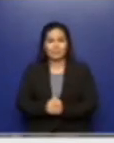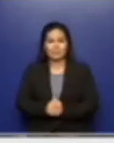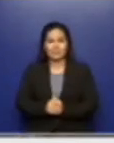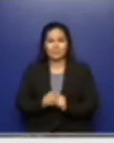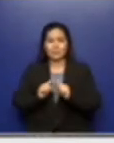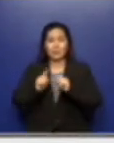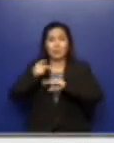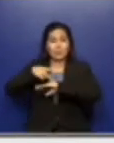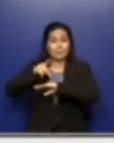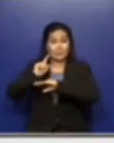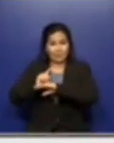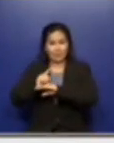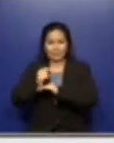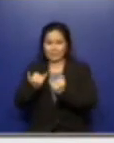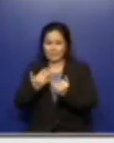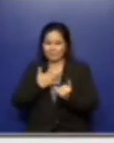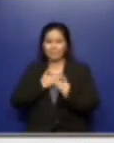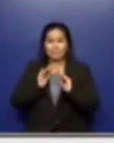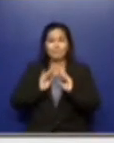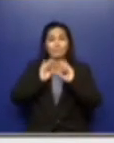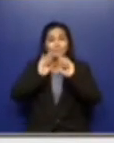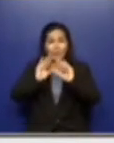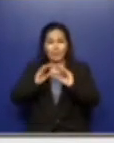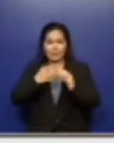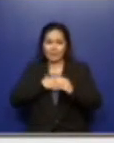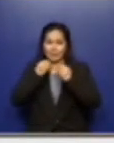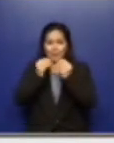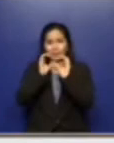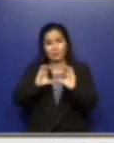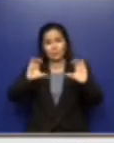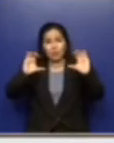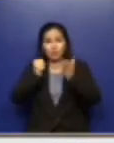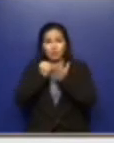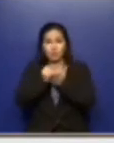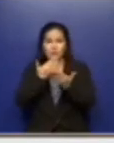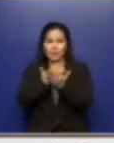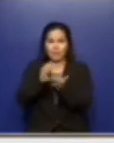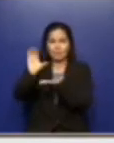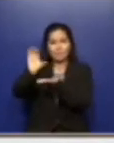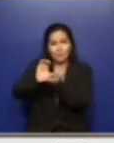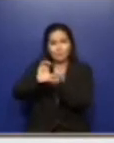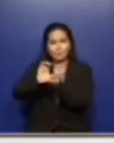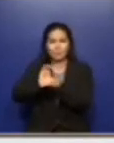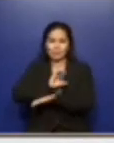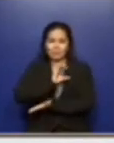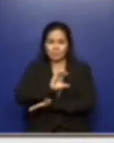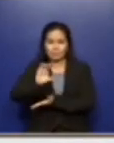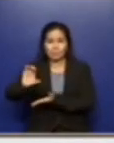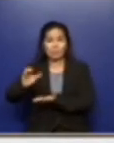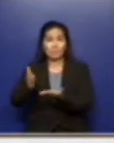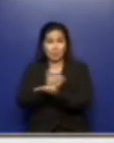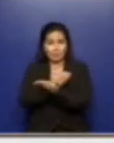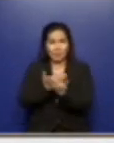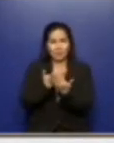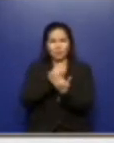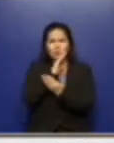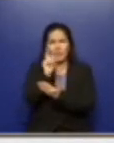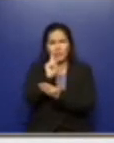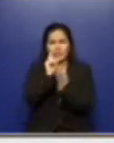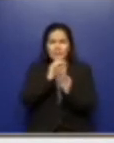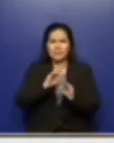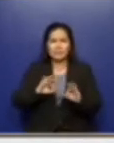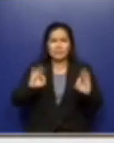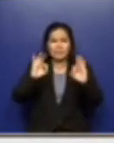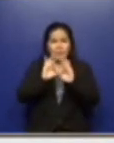ครับผมฝากว่าให้รัฐบาลช่วยจัดสรรงบประมาณปรับลดสิ่งใดที่เกิดประโย